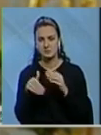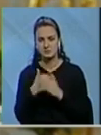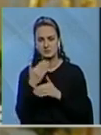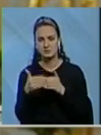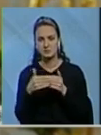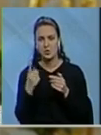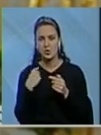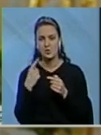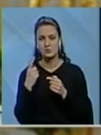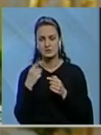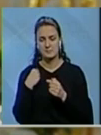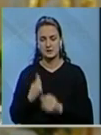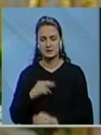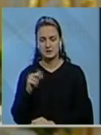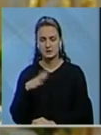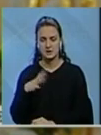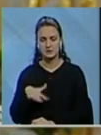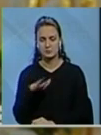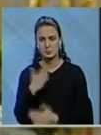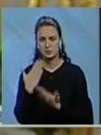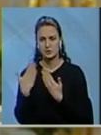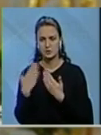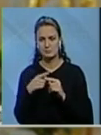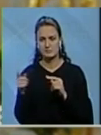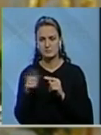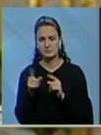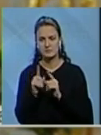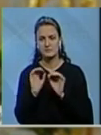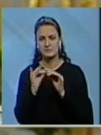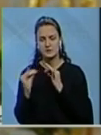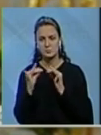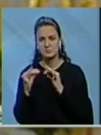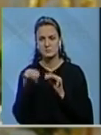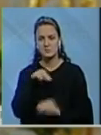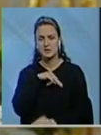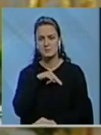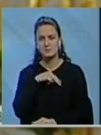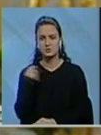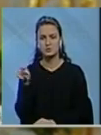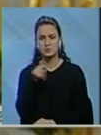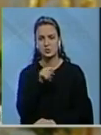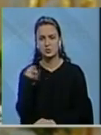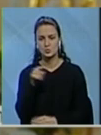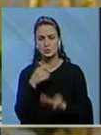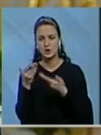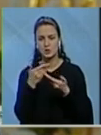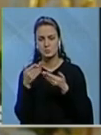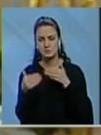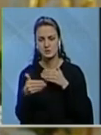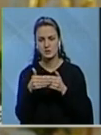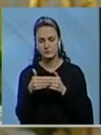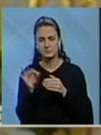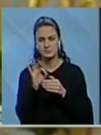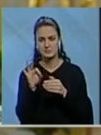შეძენს ორმხრივ ურთიერთობებს საფრანგეთსა და საქართველოს შორის. ვისაუბრეთ ასევე პარლამენტებს შორის ურთიერთობების გაღრმავების